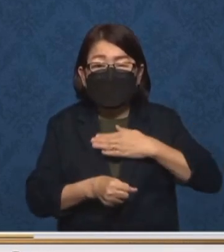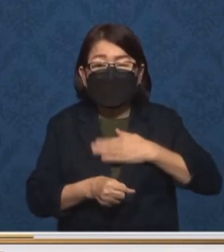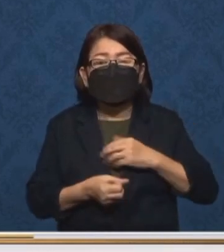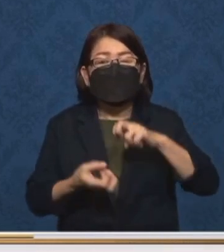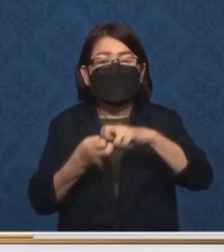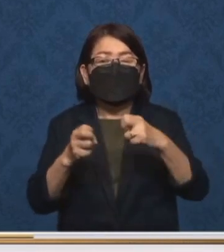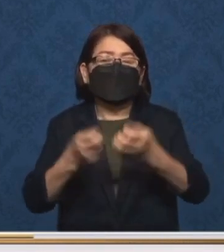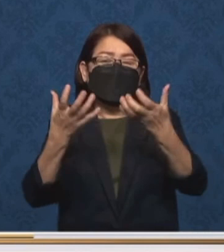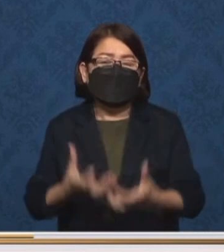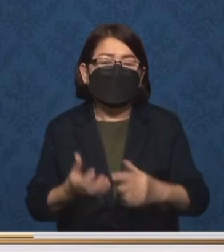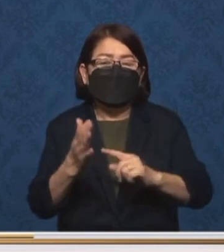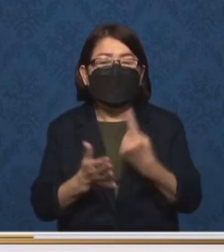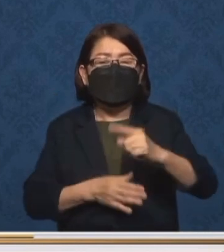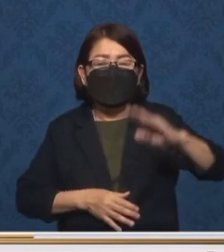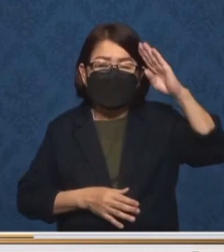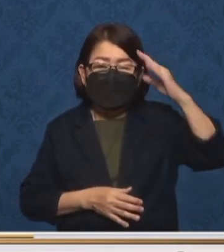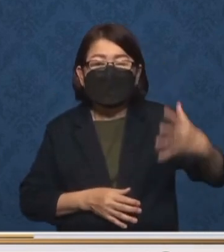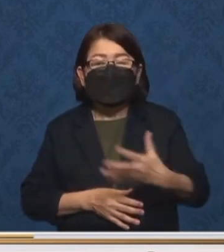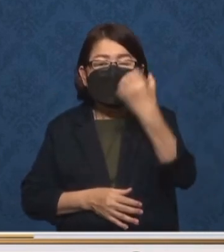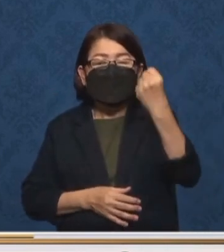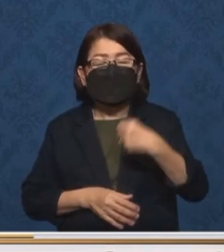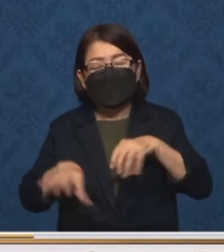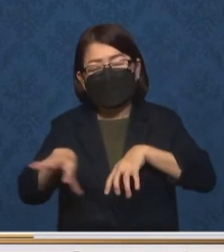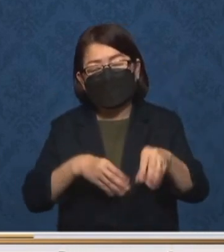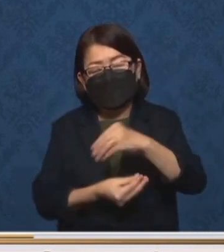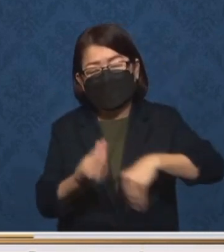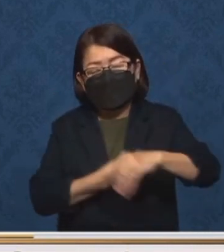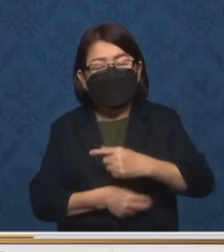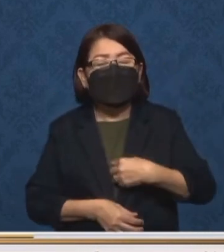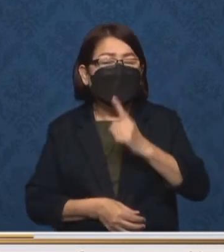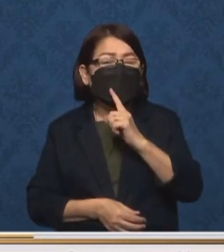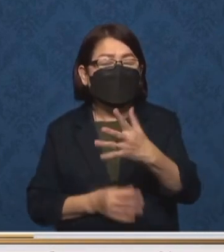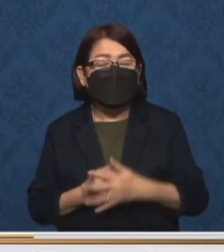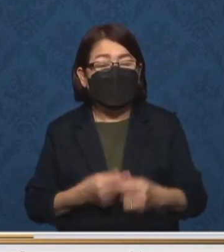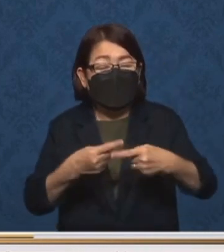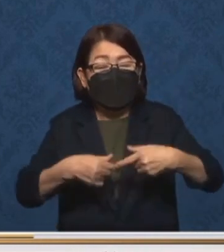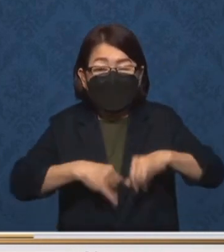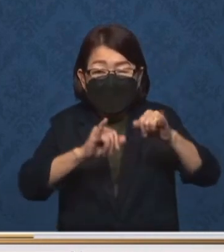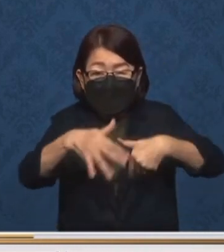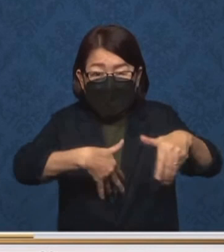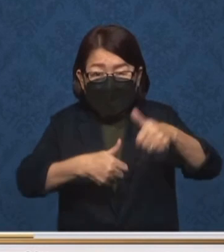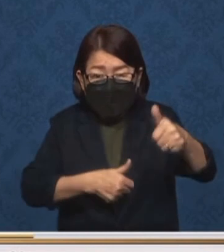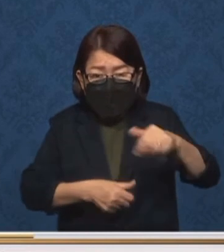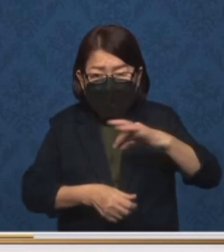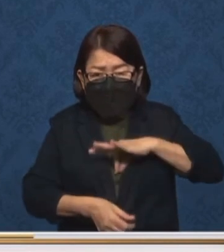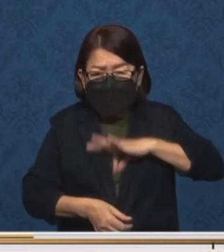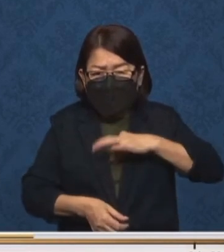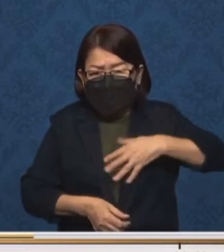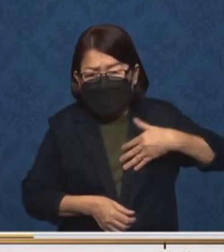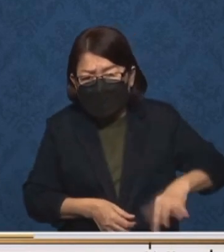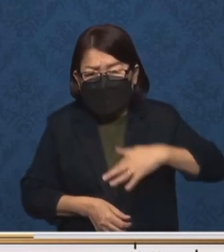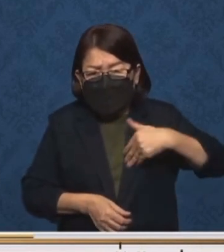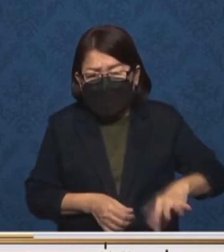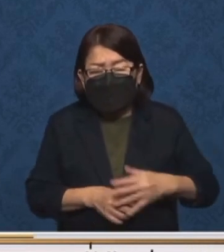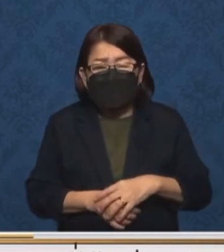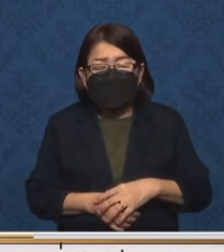ษ wannaับไลรทรัราหานไม่วากันแต่ผมจะปล่อยใหพวกเขาเจ็ช้ำ บอบช้ำหรอลมละลไป